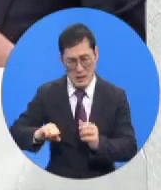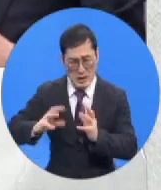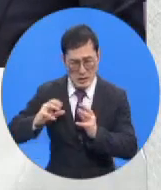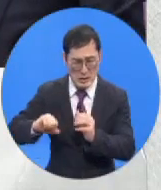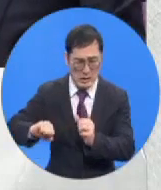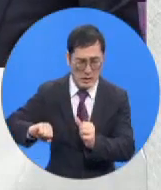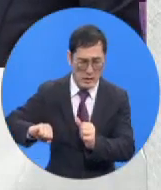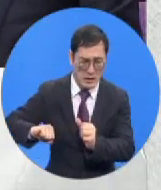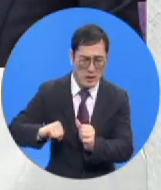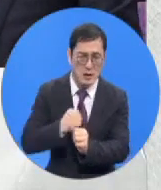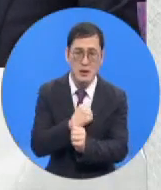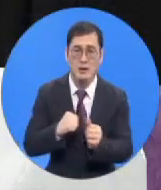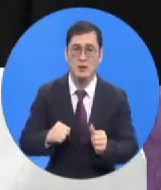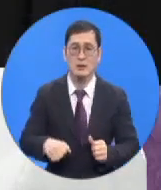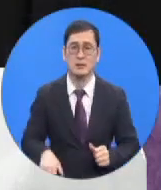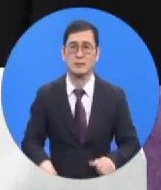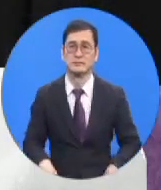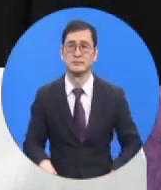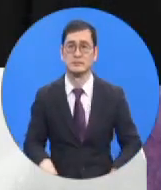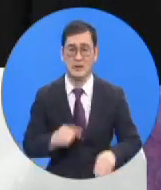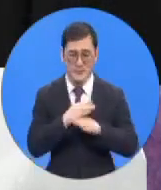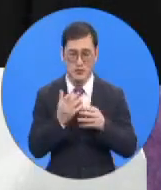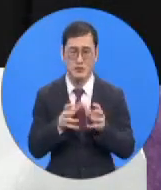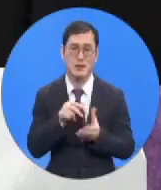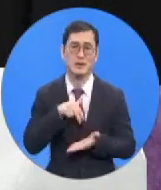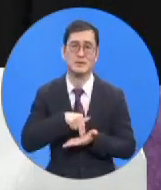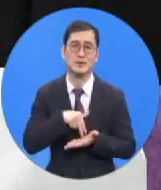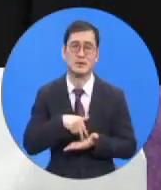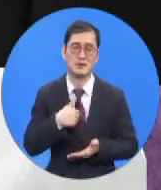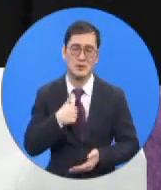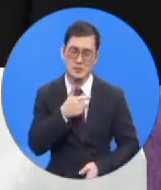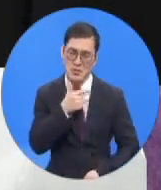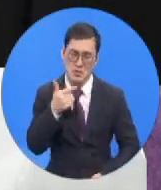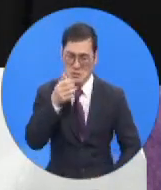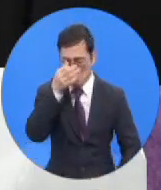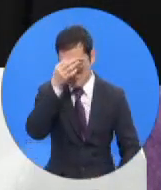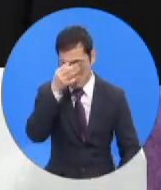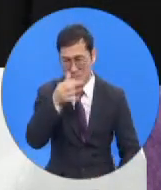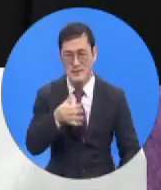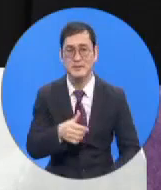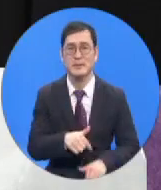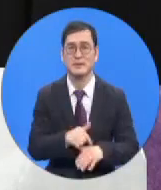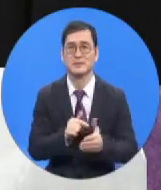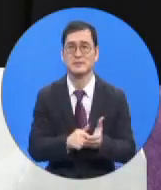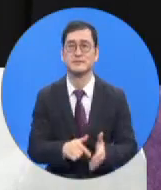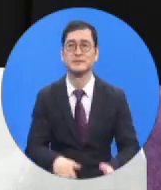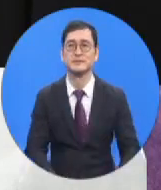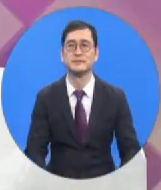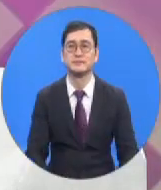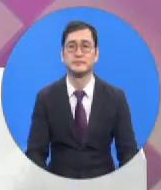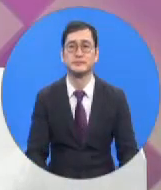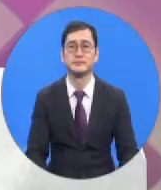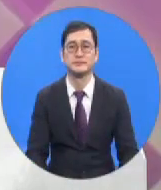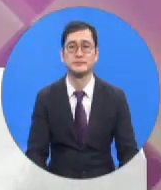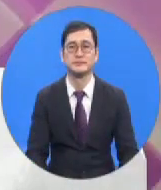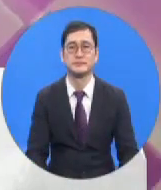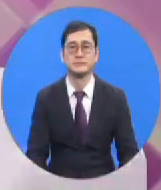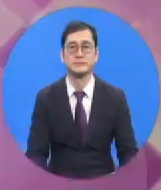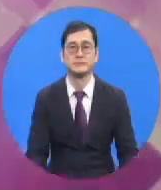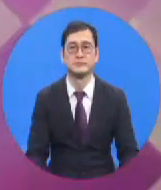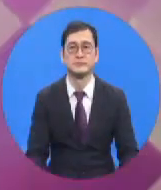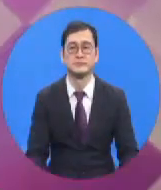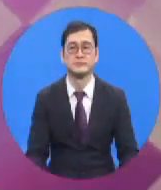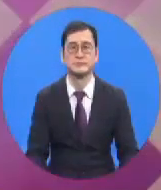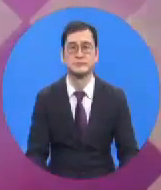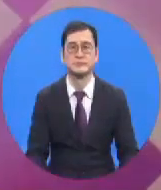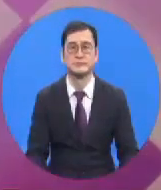집권당 소속의 정치인으로서 너무 죄송스러워 드릴 말씀이 없습니다. 네. 누구나 다 모든 시민들이 진짜